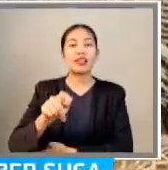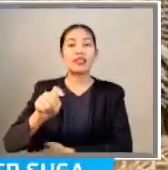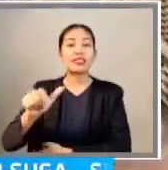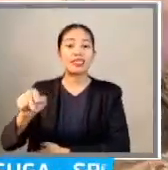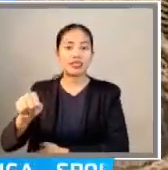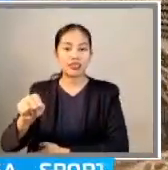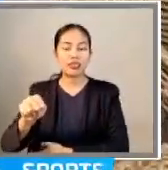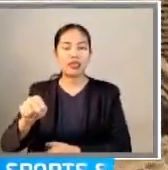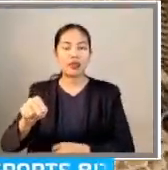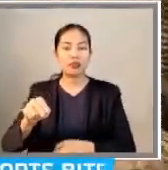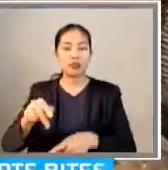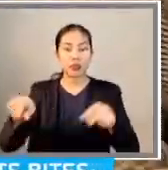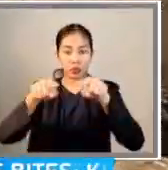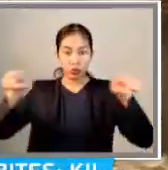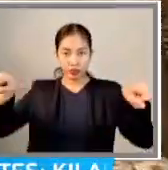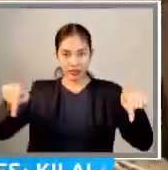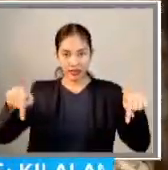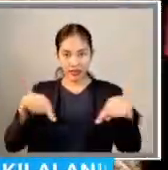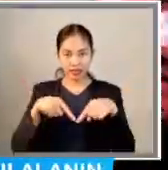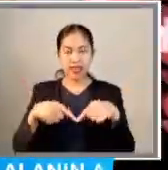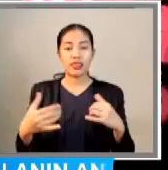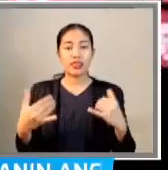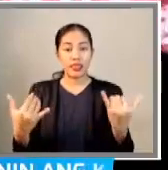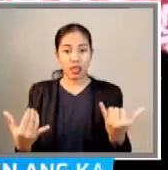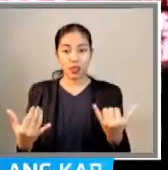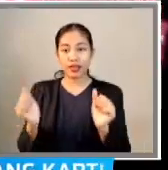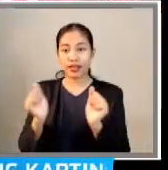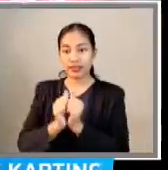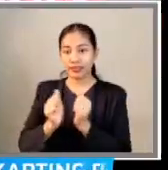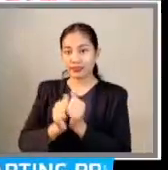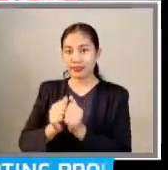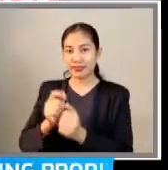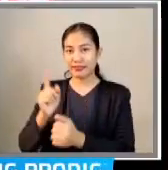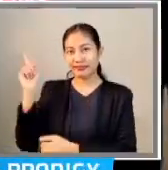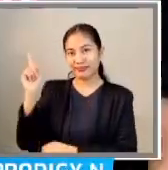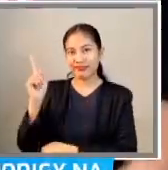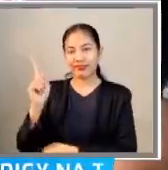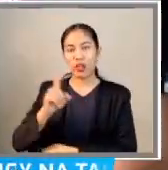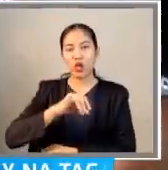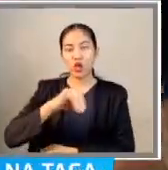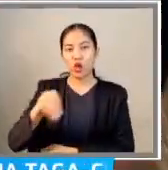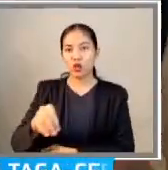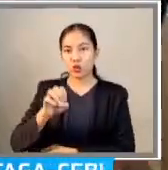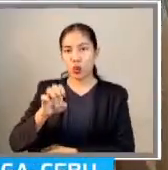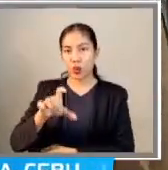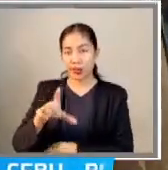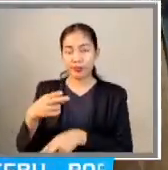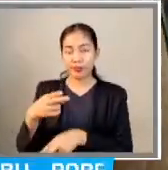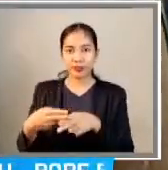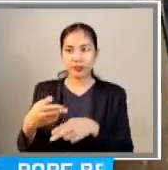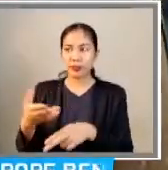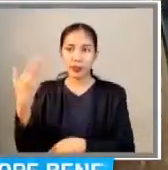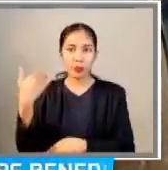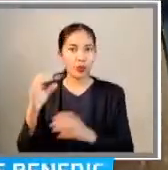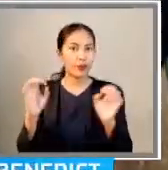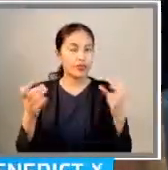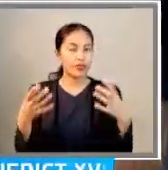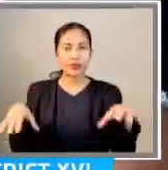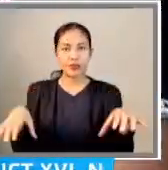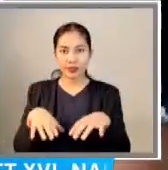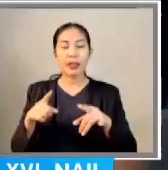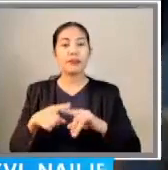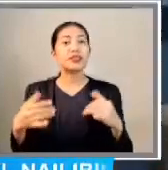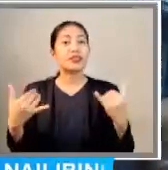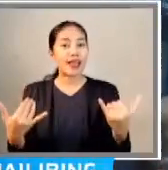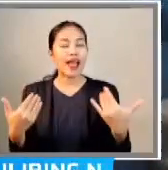si Joel Fernando na isa rin dating walang trabaho pero nagkaroon ng oportunidad dito